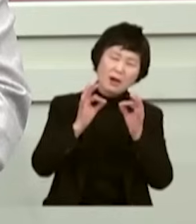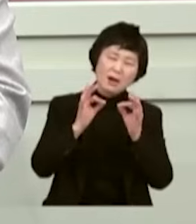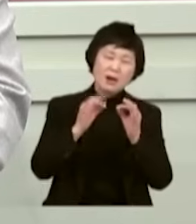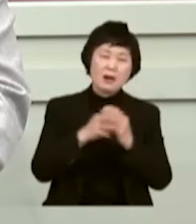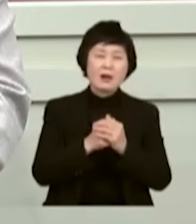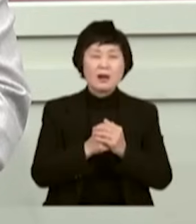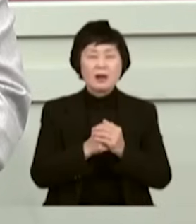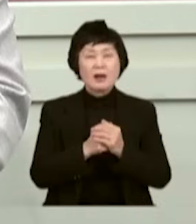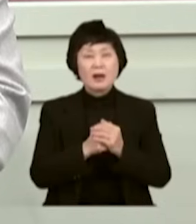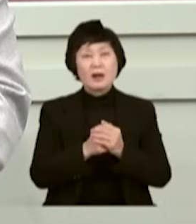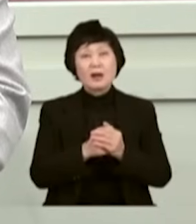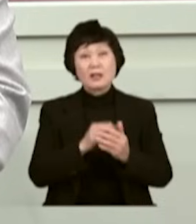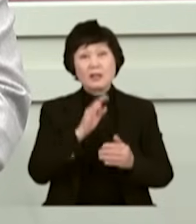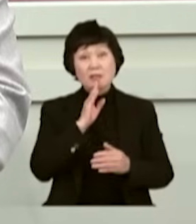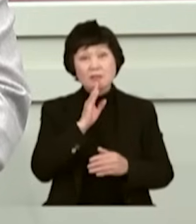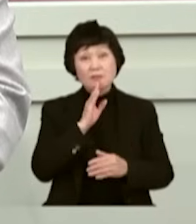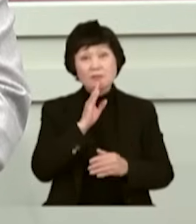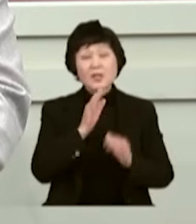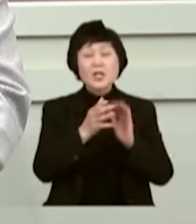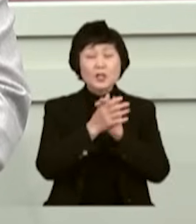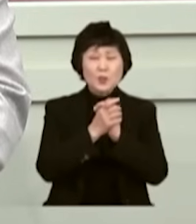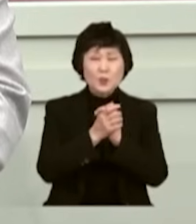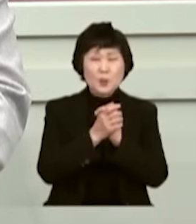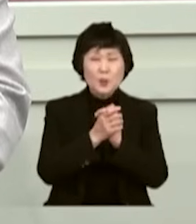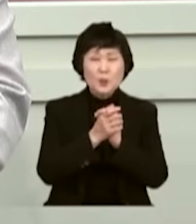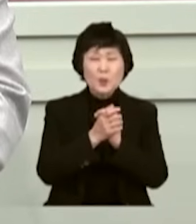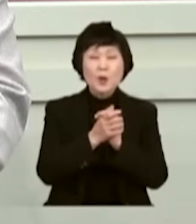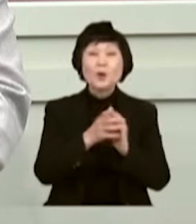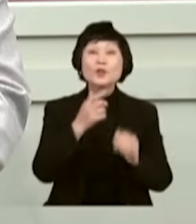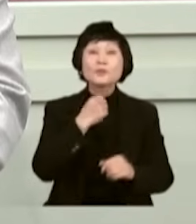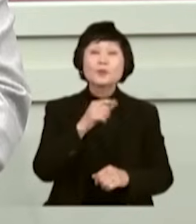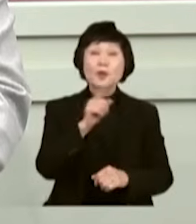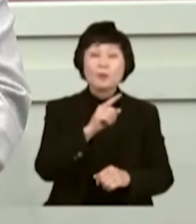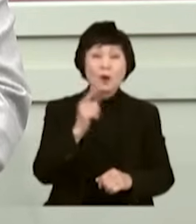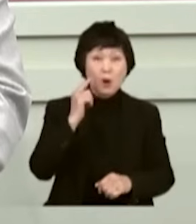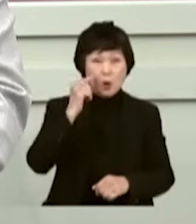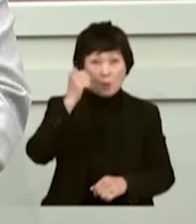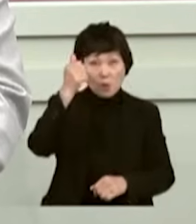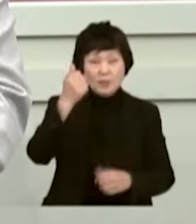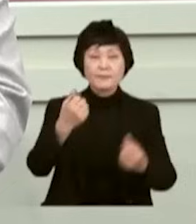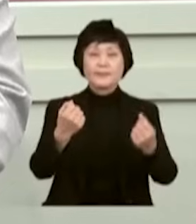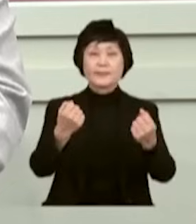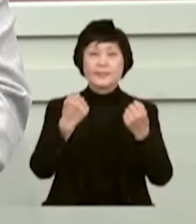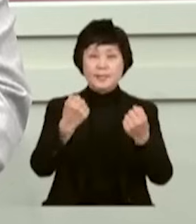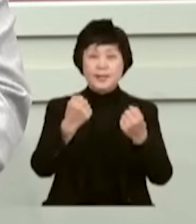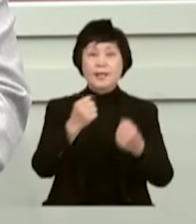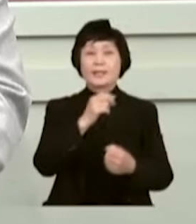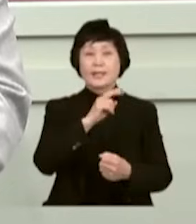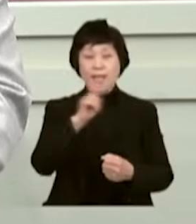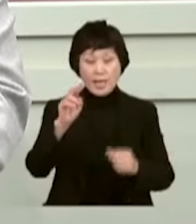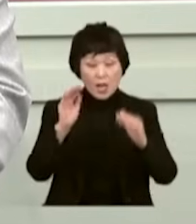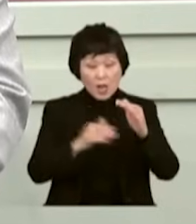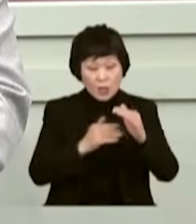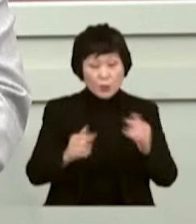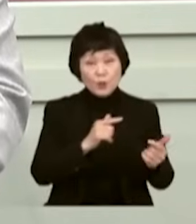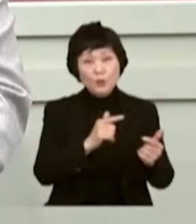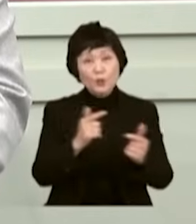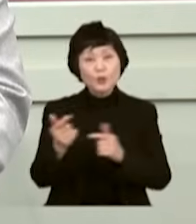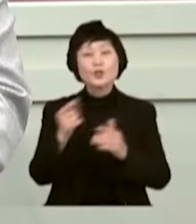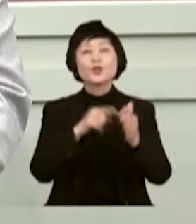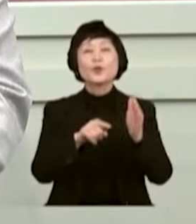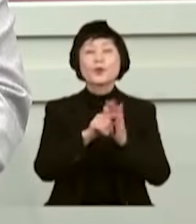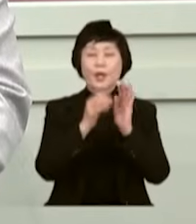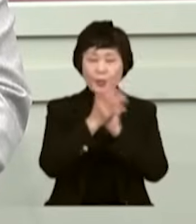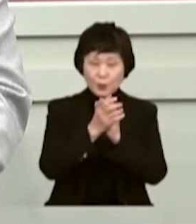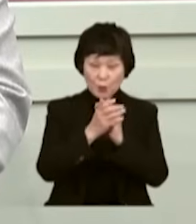좋은 걸 보면서 저는 진짜 기도를 하고 싶은 게 우리 목사님이 건강하셔야 정말 우리 성도들을 위해서 많이 기도해 주시고 또 저를 위해서